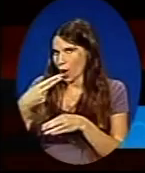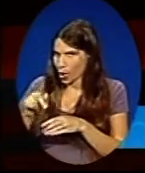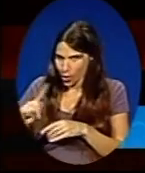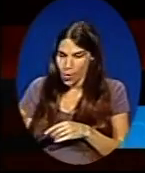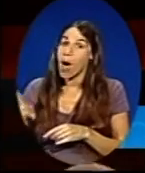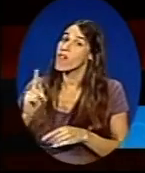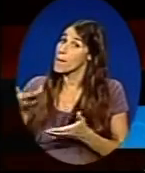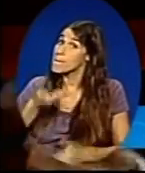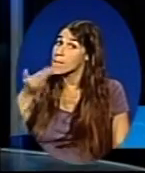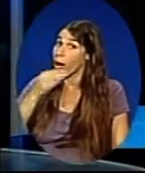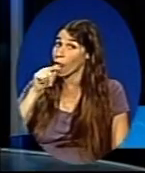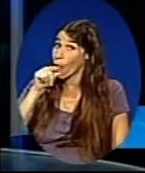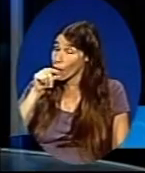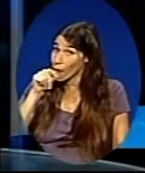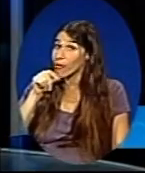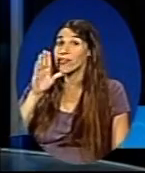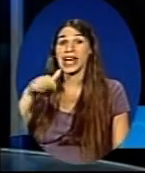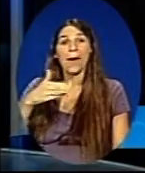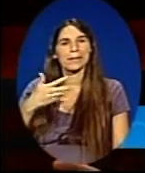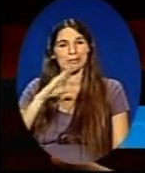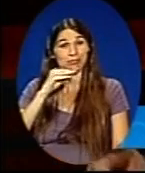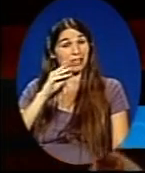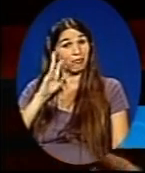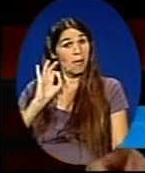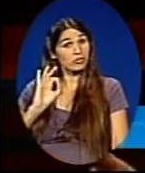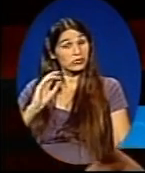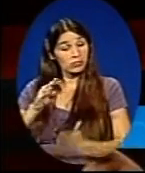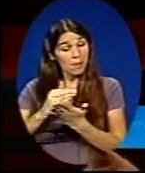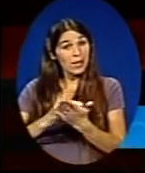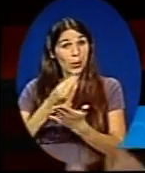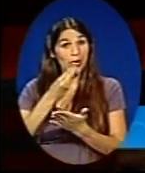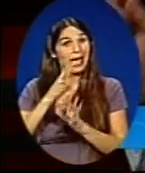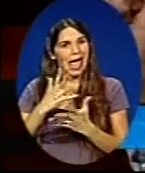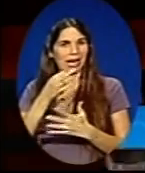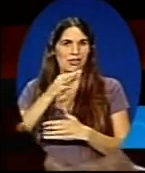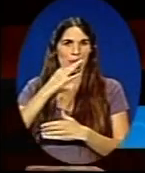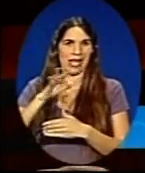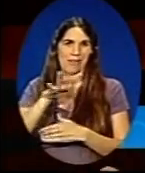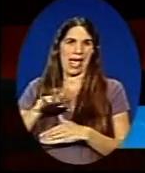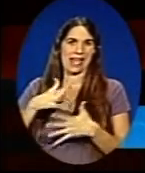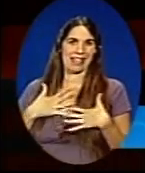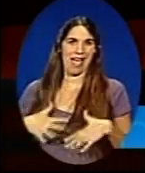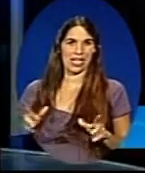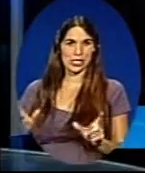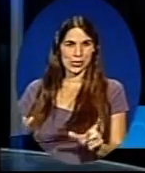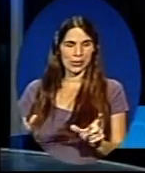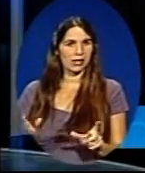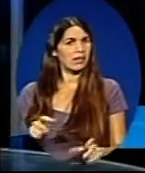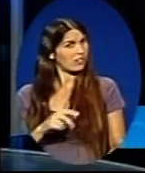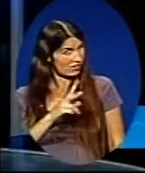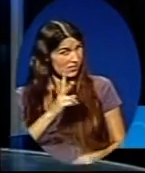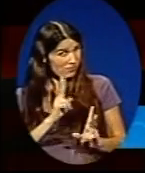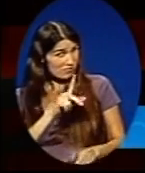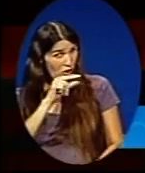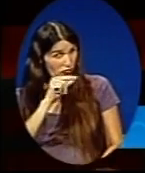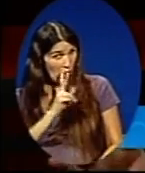יש מחקרים, ואפילו, אפרופו מאסטר שף, מתכונים איך משפרים את מערכת החיסון. כן, מרק אוף יכול לסייע במערכת החיסון?